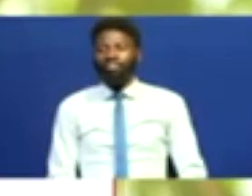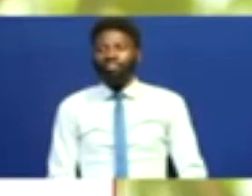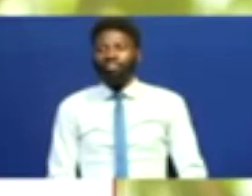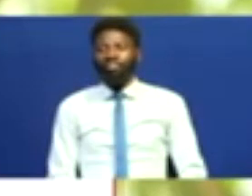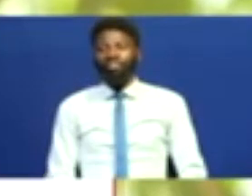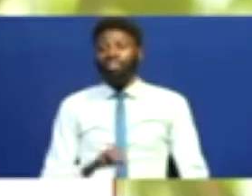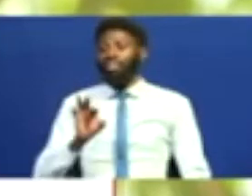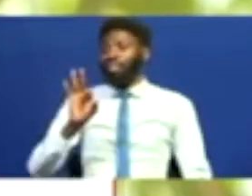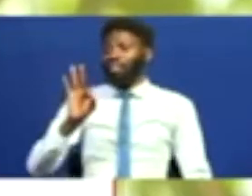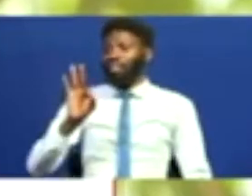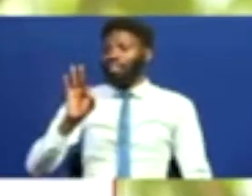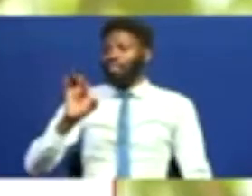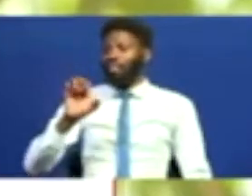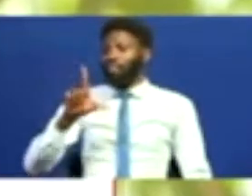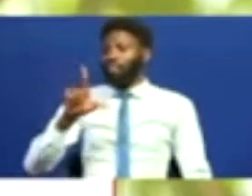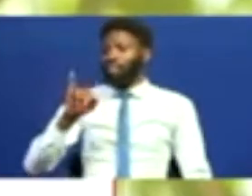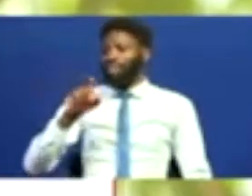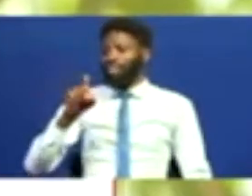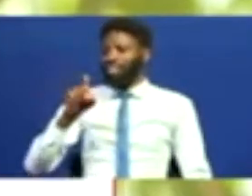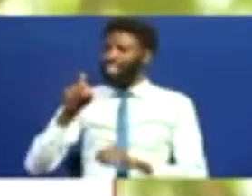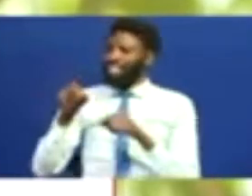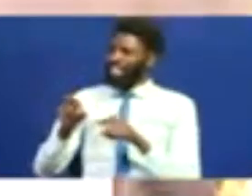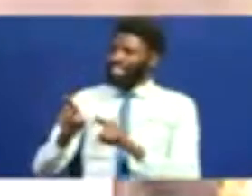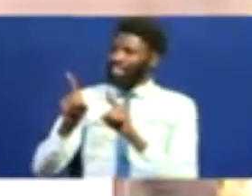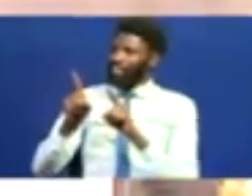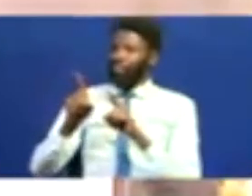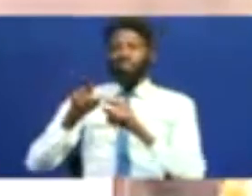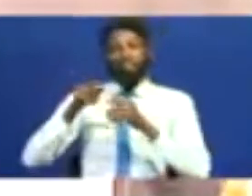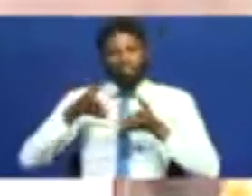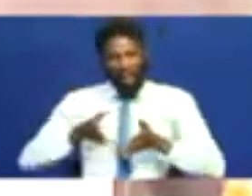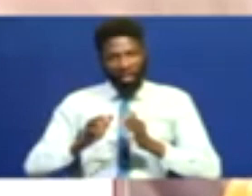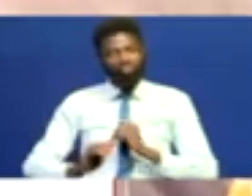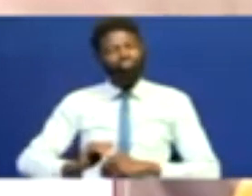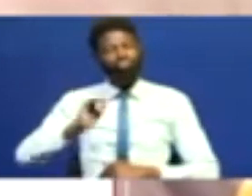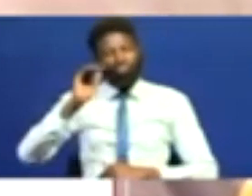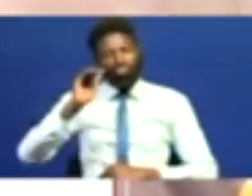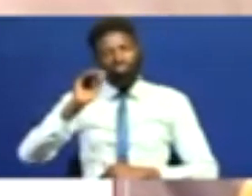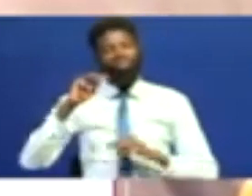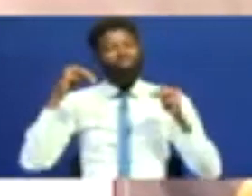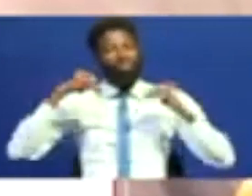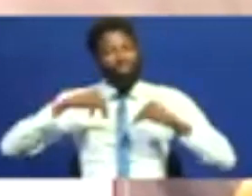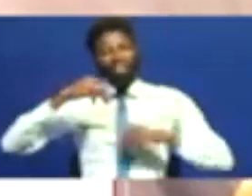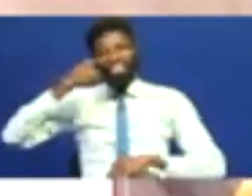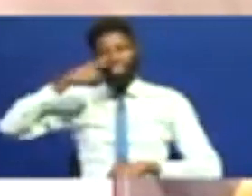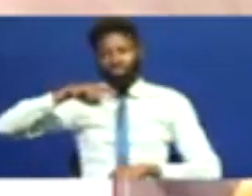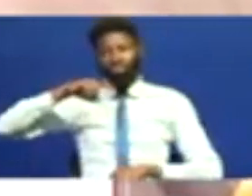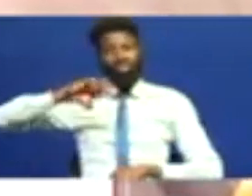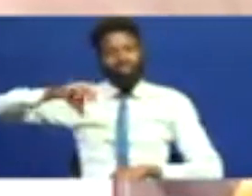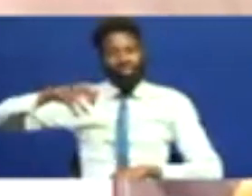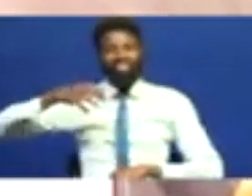Felix Kimanzi aliyezaliwa na kukulia katika kijiji cha Nguni, eneo la Mwingi, kaunti ya Kitui, ana mawazo